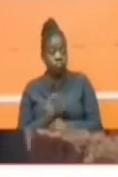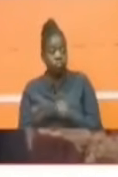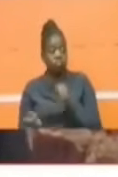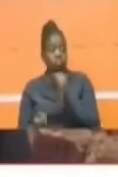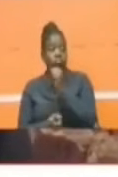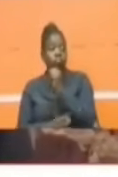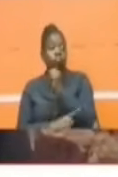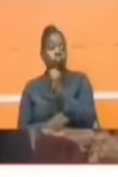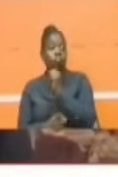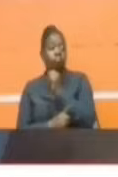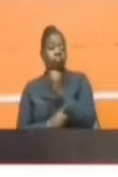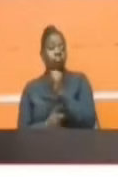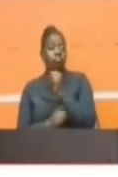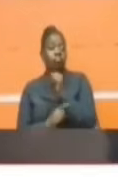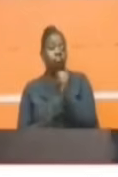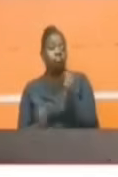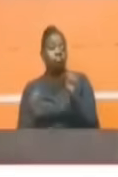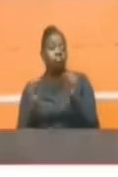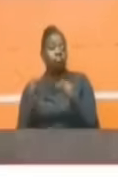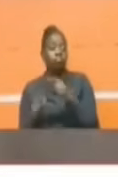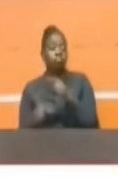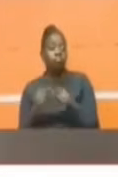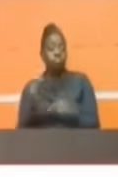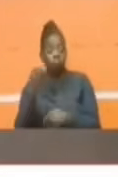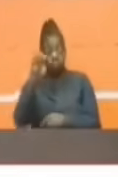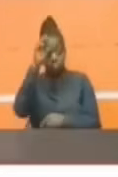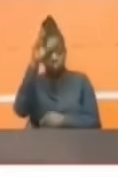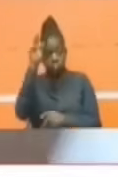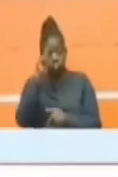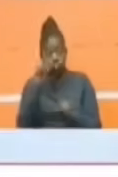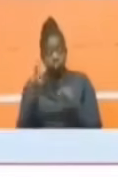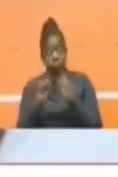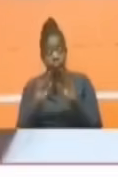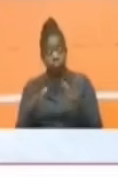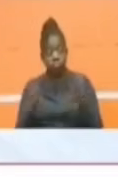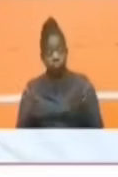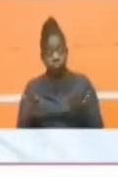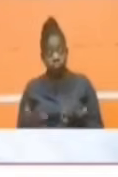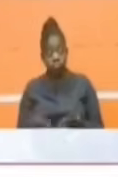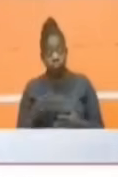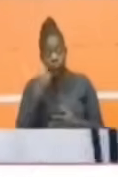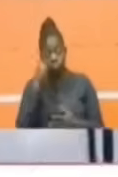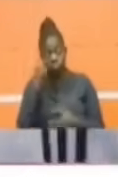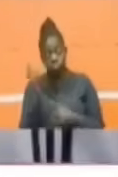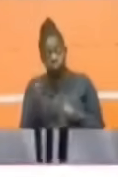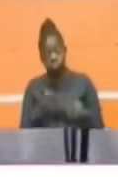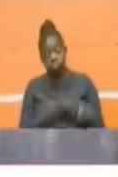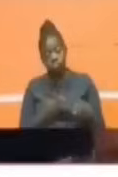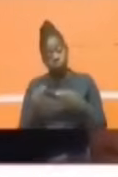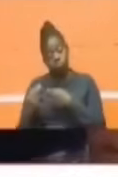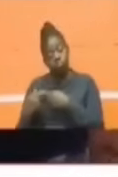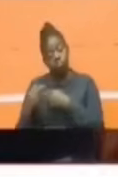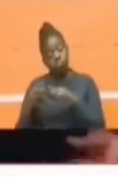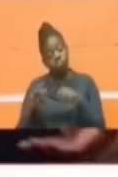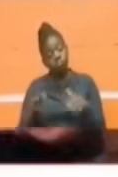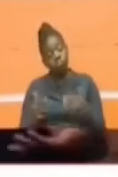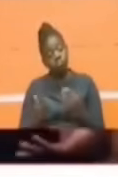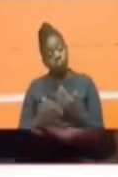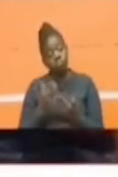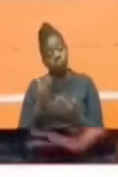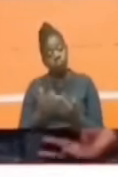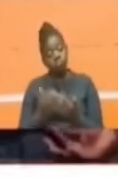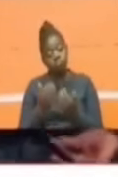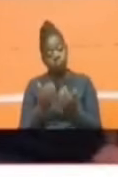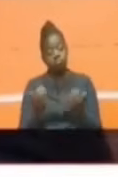Then I killed her Chukula chino chonyi sisaba nebogila kungeri Awasati jibasuri dovu na inza ukunkuza Yaba